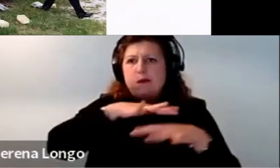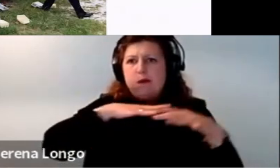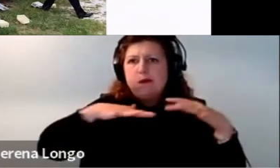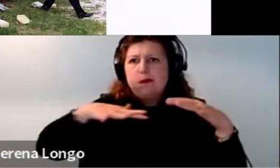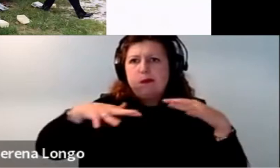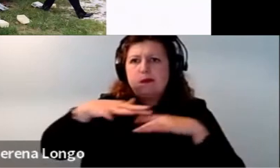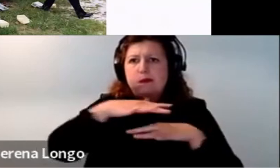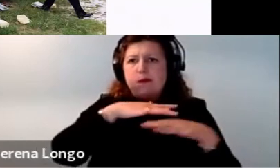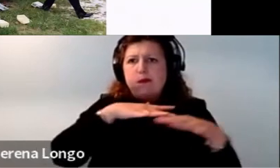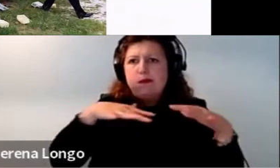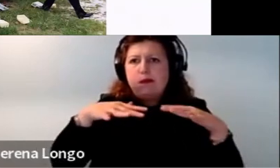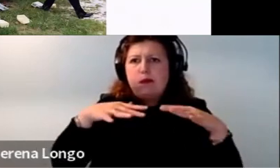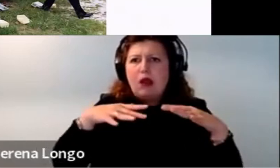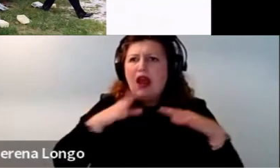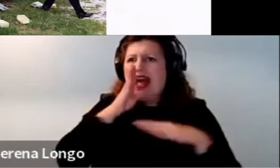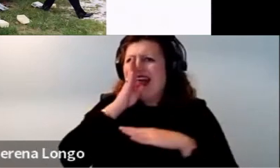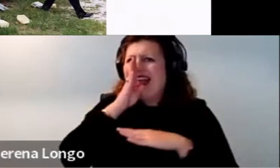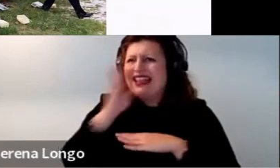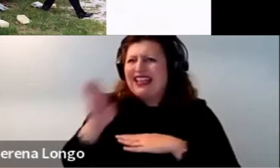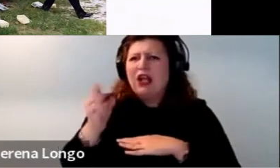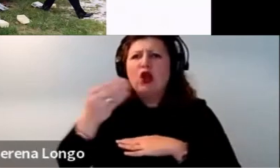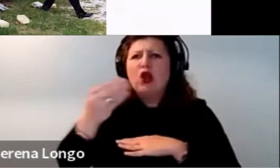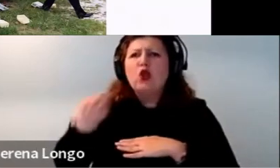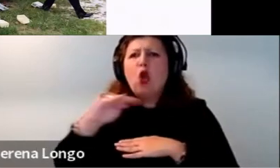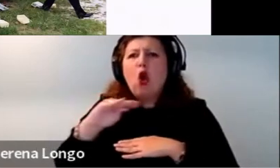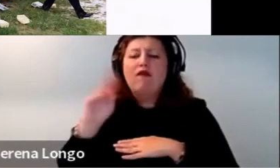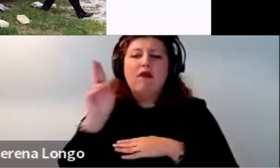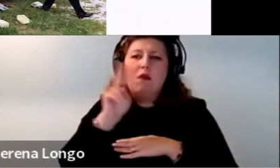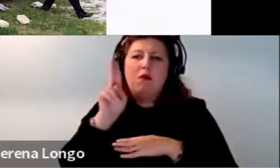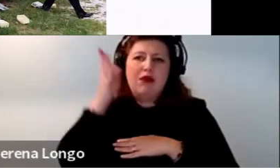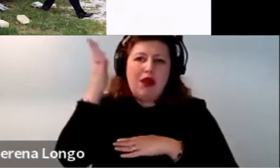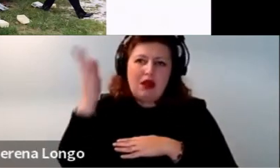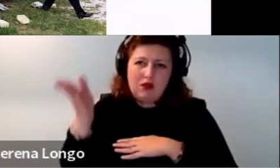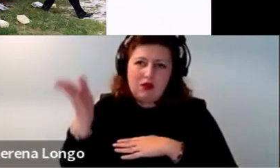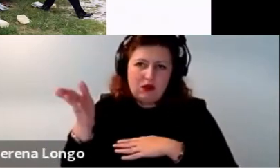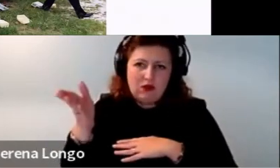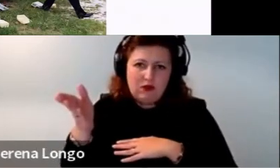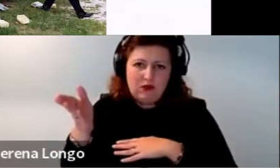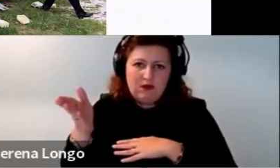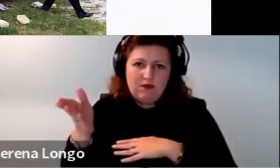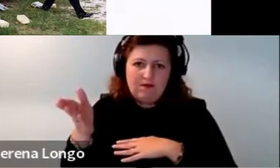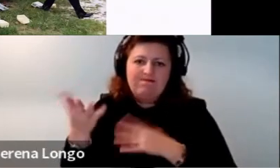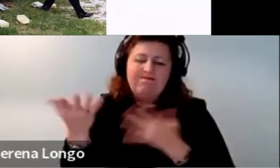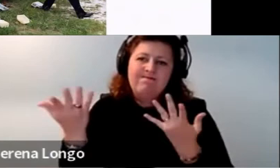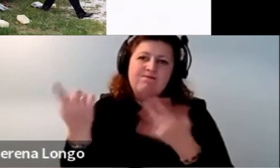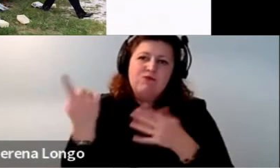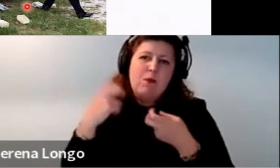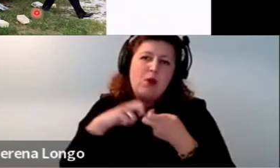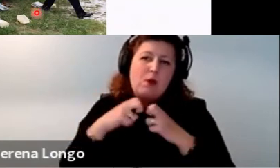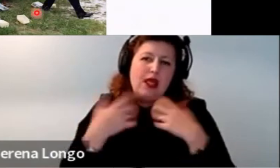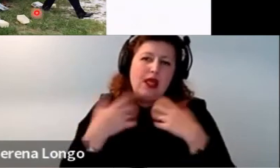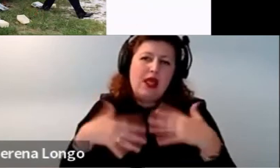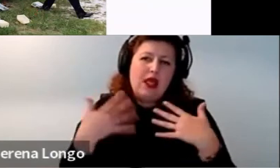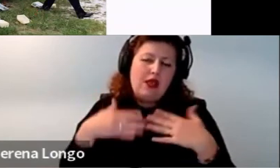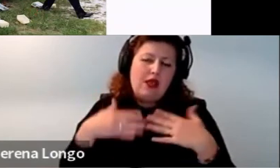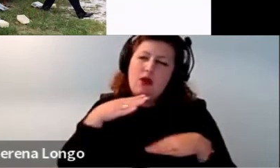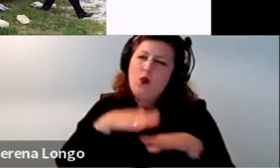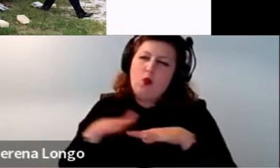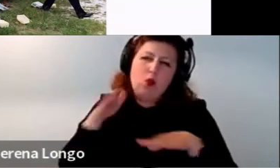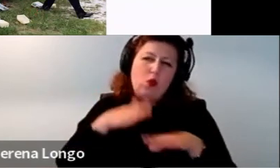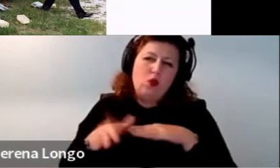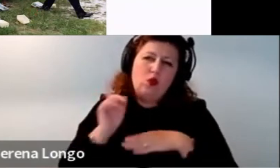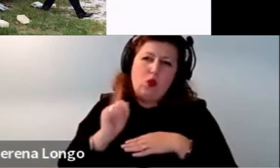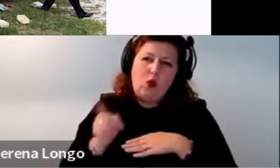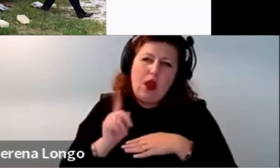va a finire diretta nei bagni, perché un difetto, una debolezza frequente è di